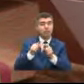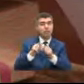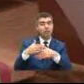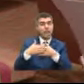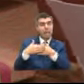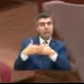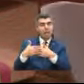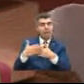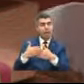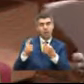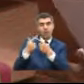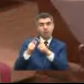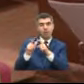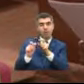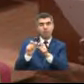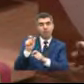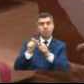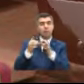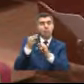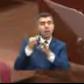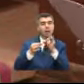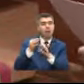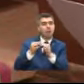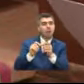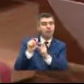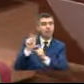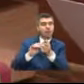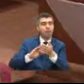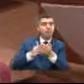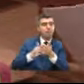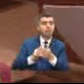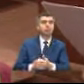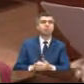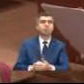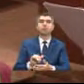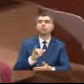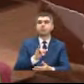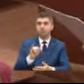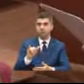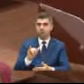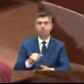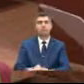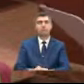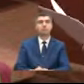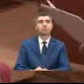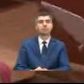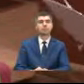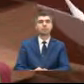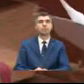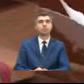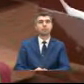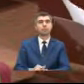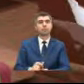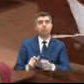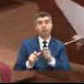من المتقاضين ولا التأكيد على الأولوية التي يحتلها هذا الهاجس في